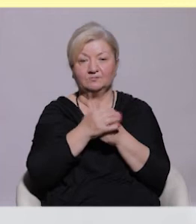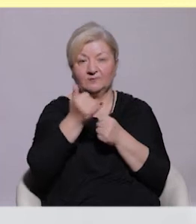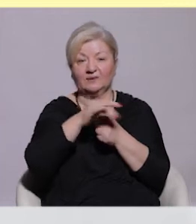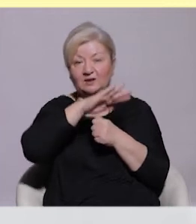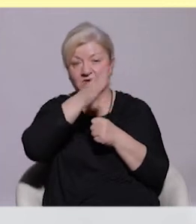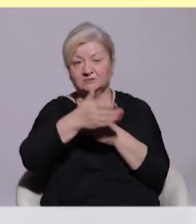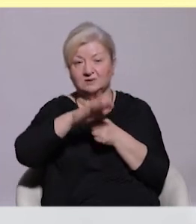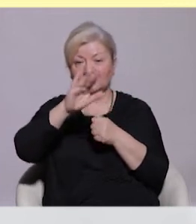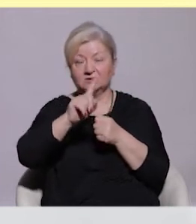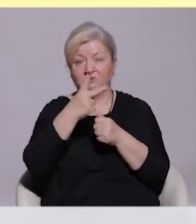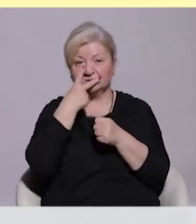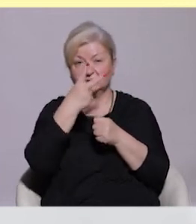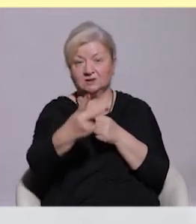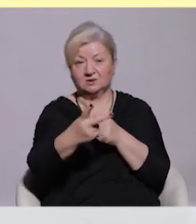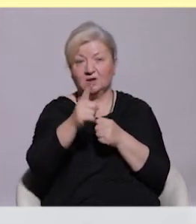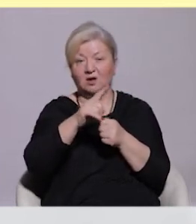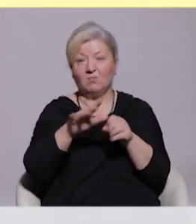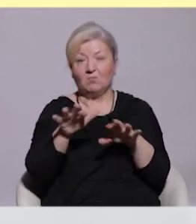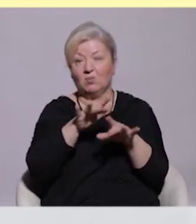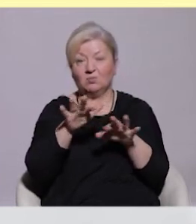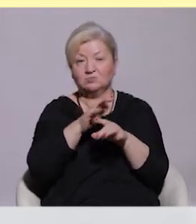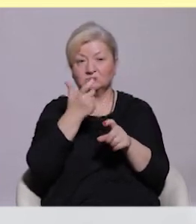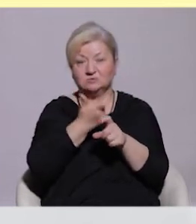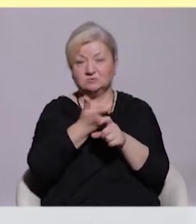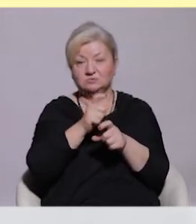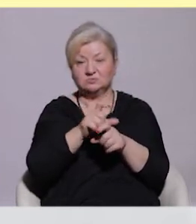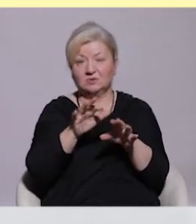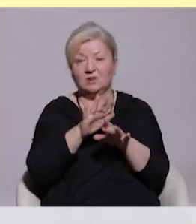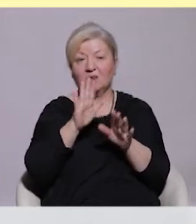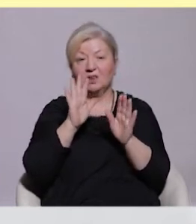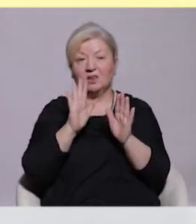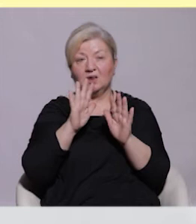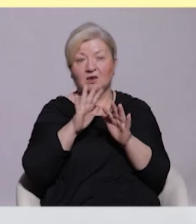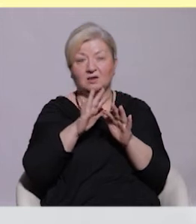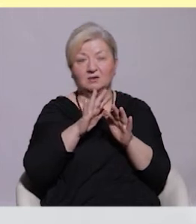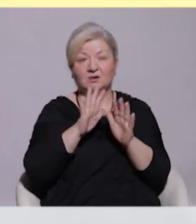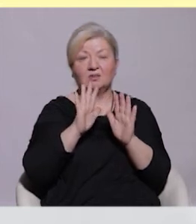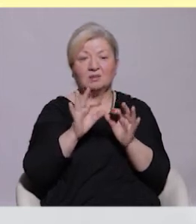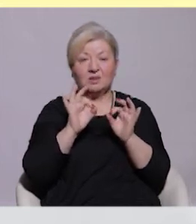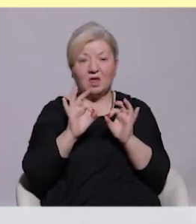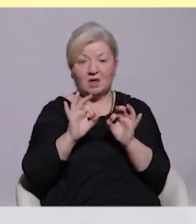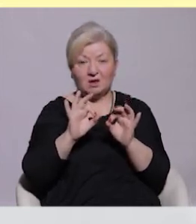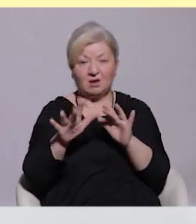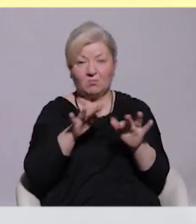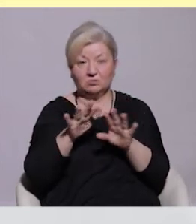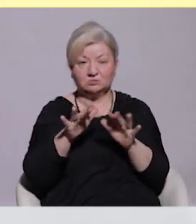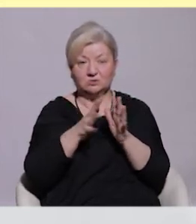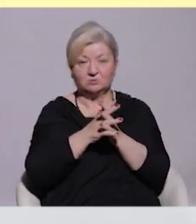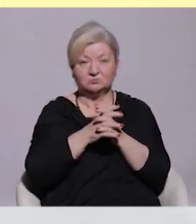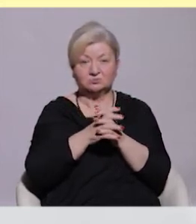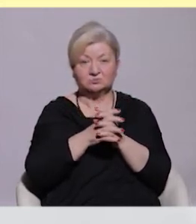ეხა ეს ტალღა, რასაც თქვენ ხედავთ, მოძრაობს გაცილებით უფრო ნელა. ხო?